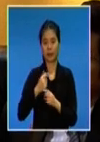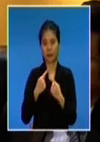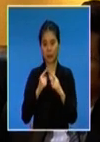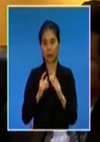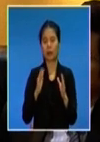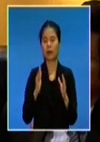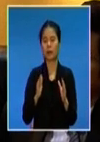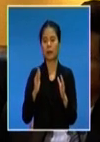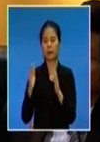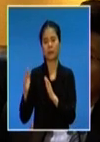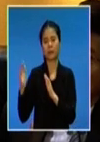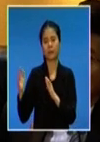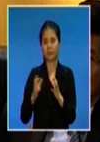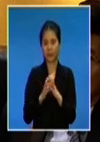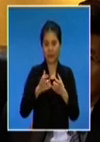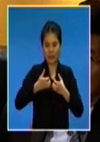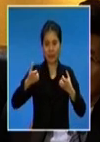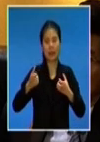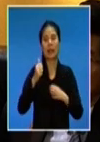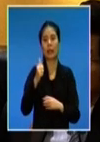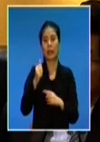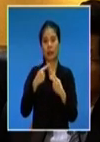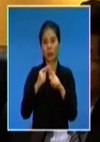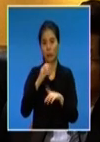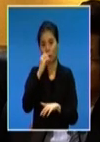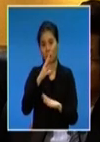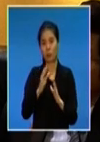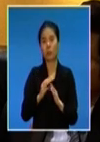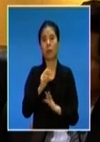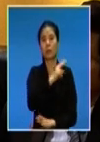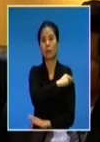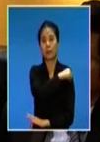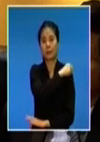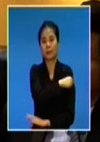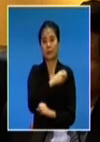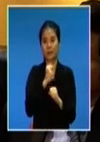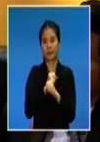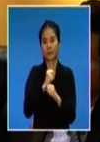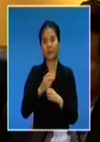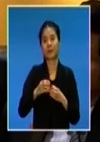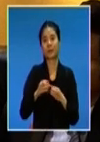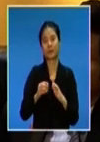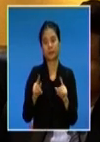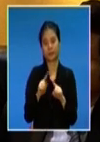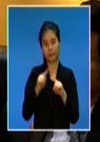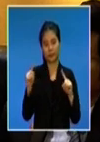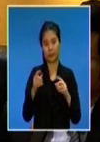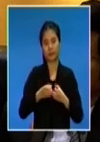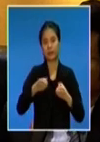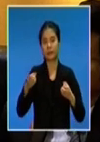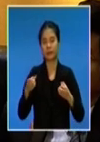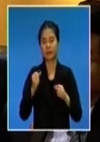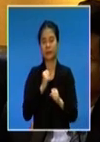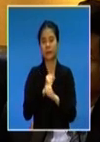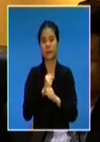ที่เราเขียนเรียนคุณหมอว่าทุกชุดเนี่ยดึงแยกออกไปได้เลยมันก็เลยมีหัวมีท้ายมี